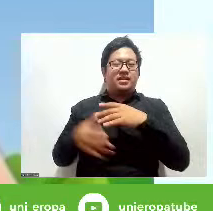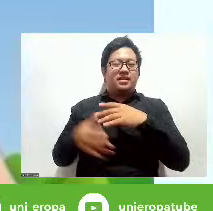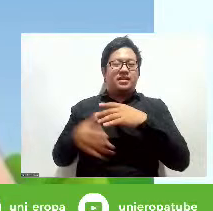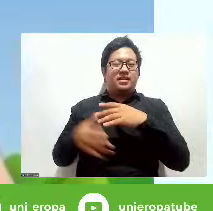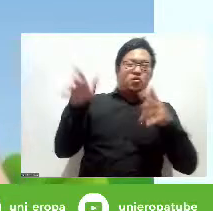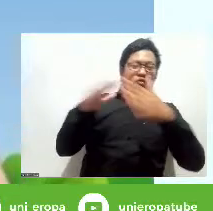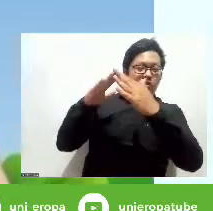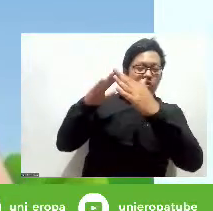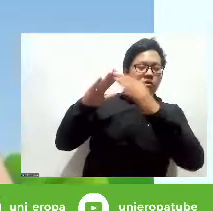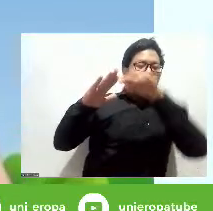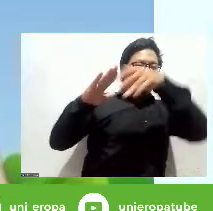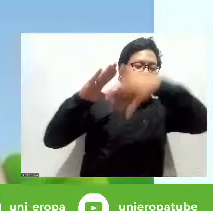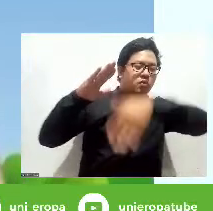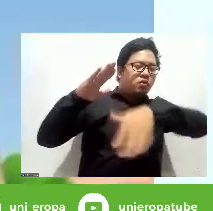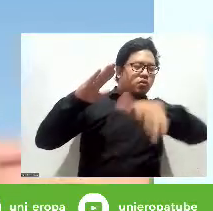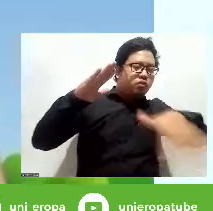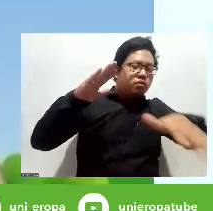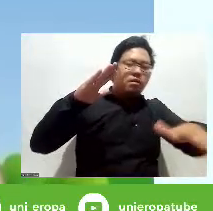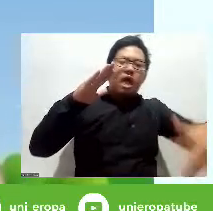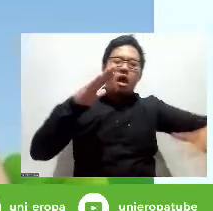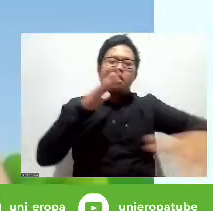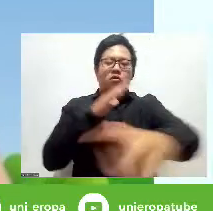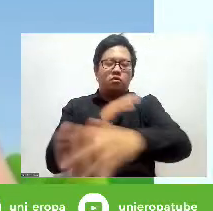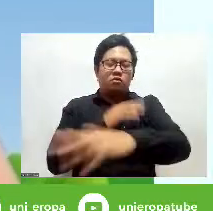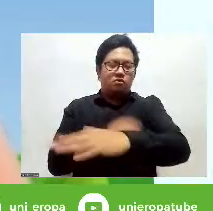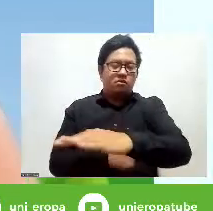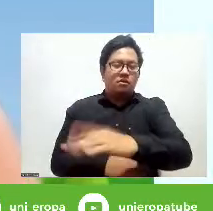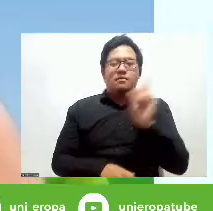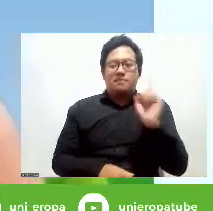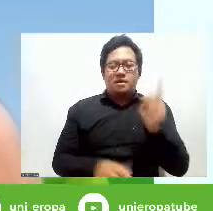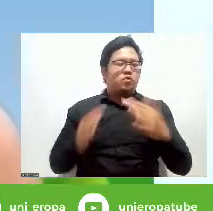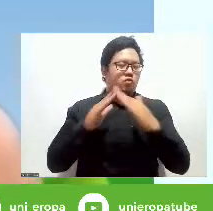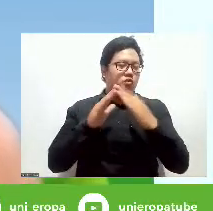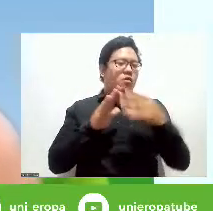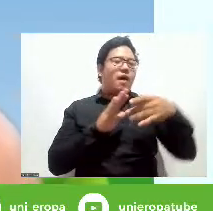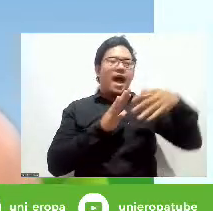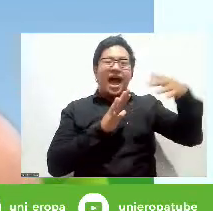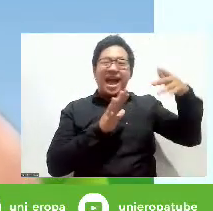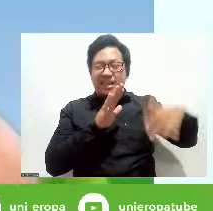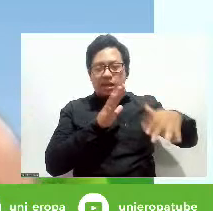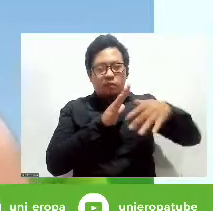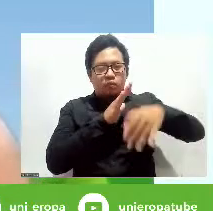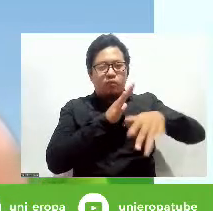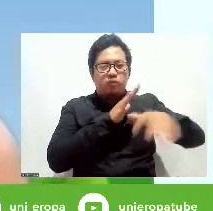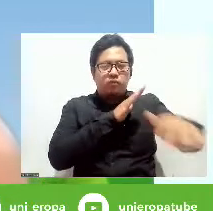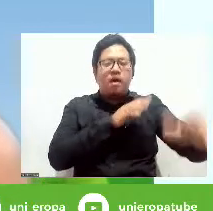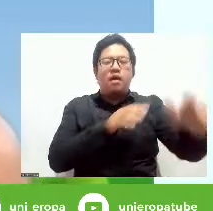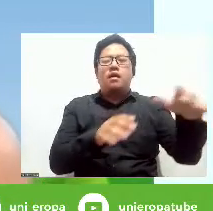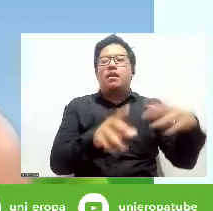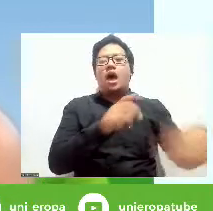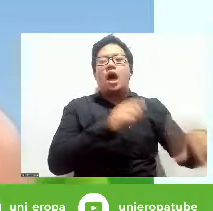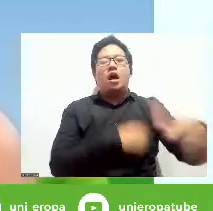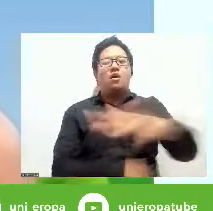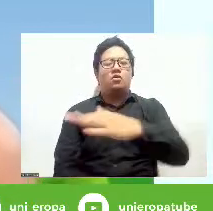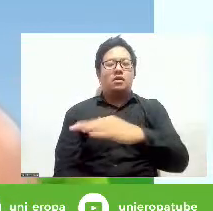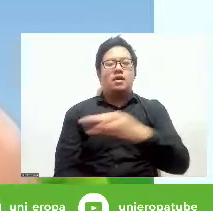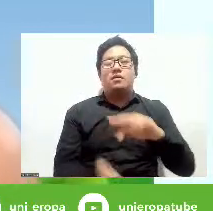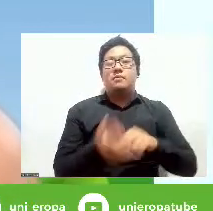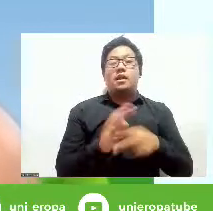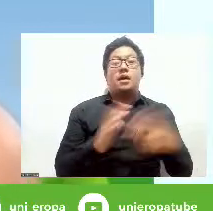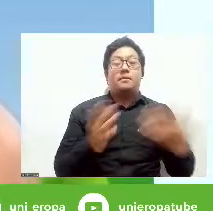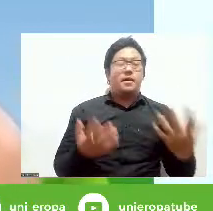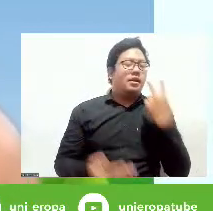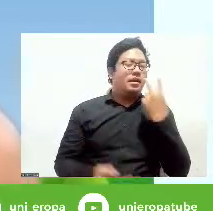di pegunungan itu menuju titik akhirnya yaitu di laut jadi yang harus diubah adalah mellowes manajemen kita pola